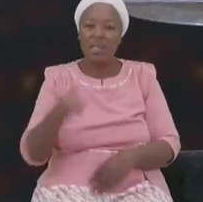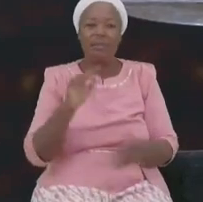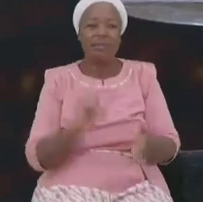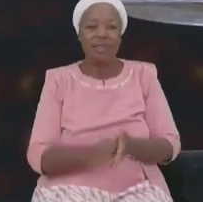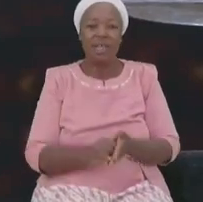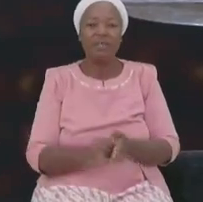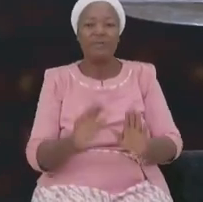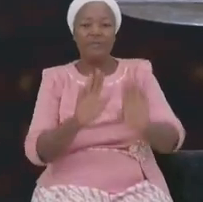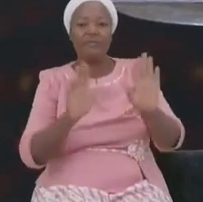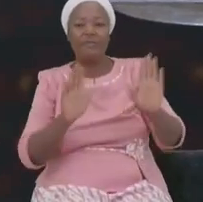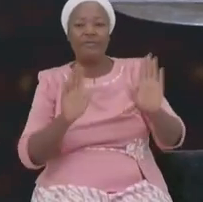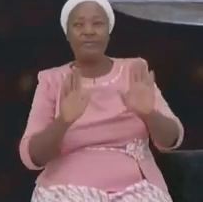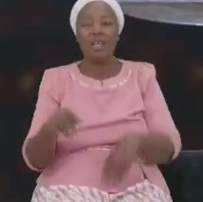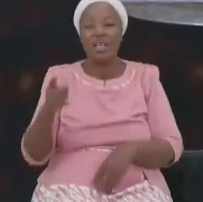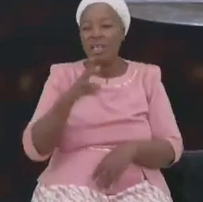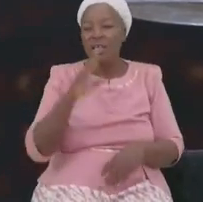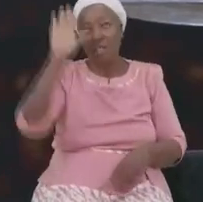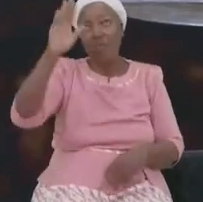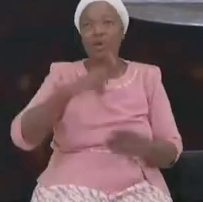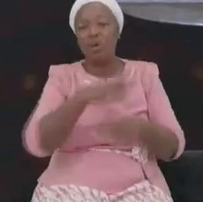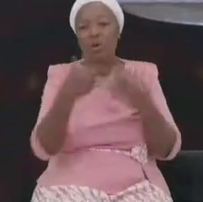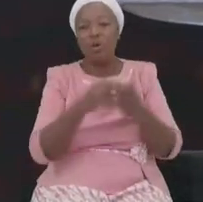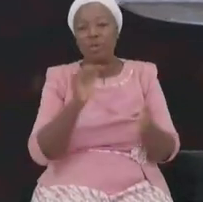l'honorent, pour ceux qui le révèrent,